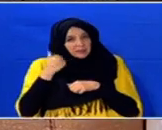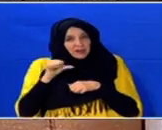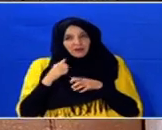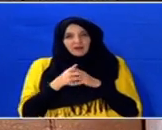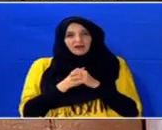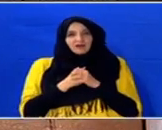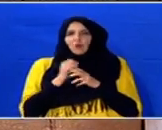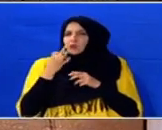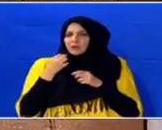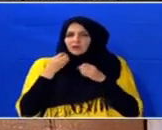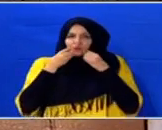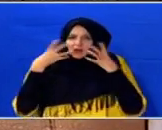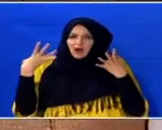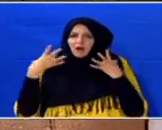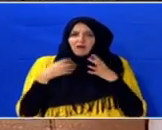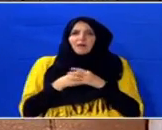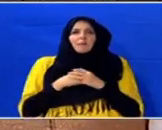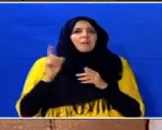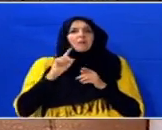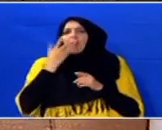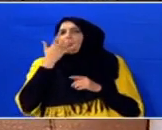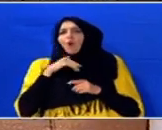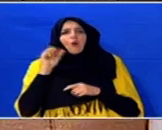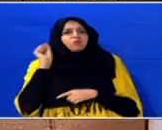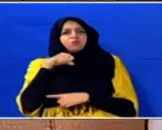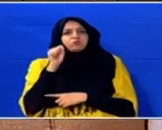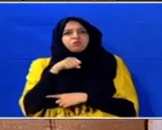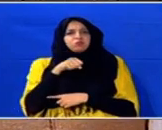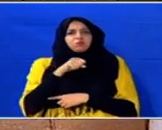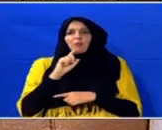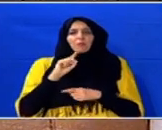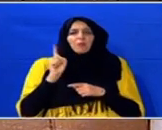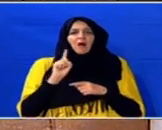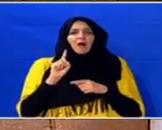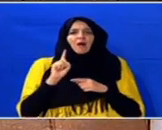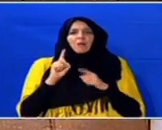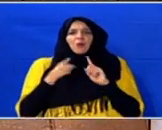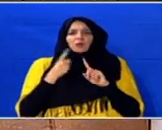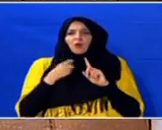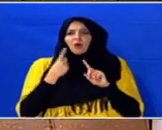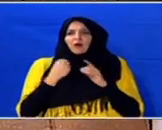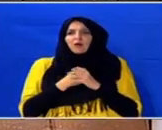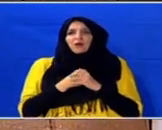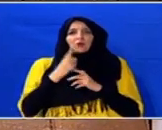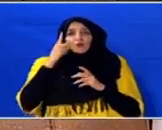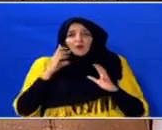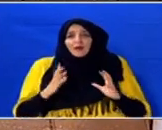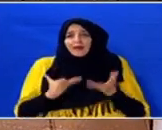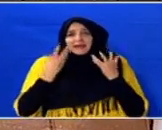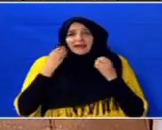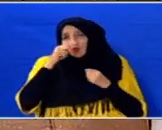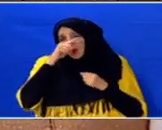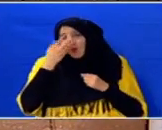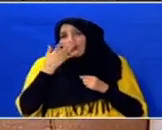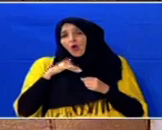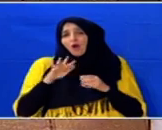نعم بارك الله. الجواز لا تهم الألوان، فالألوان من خلق الله جل جلاله.